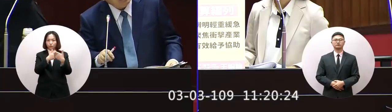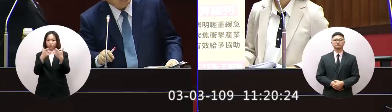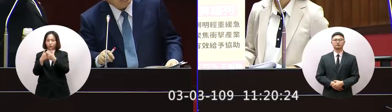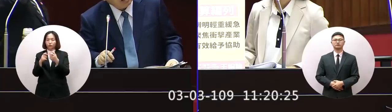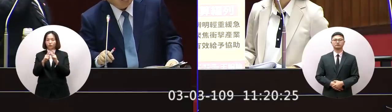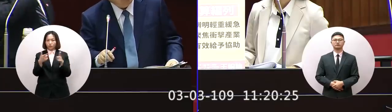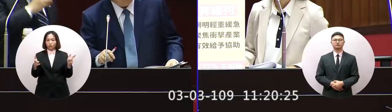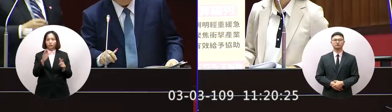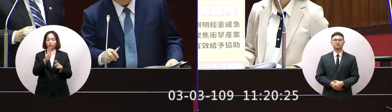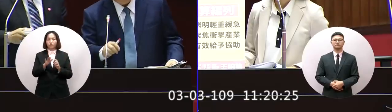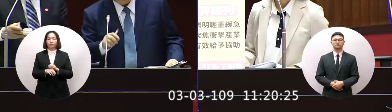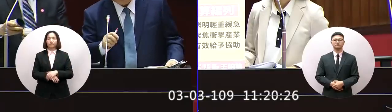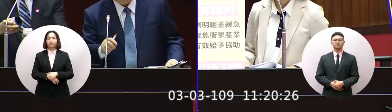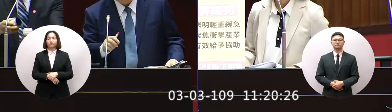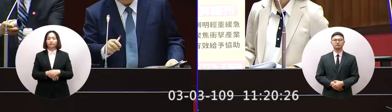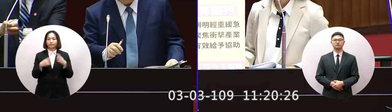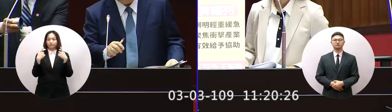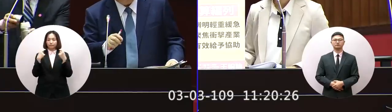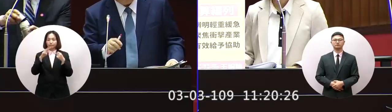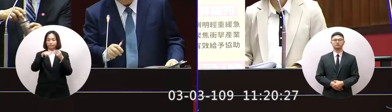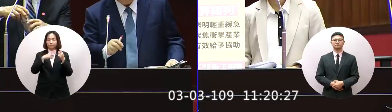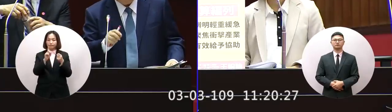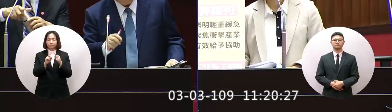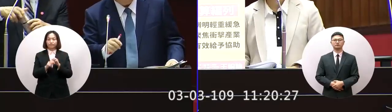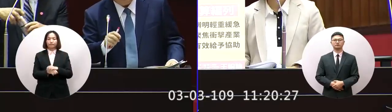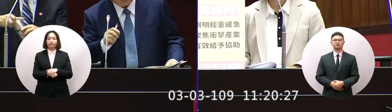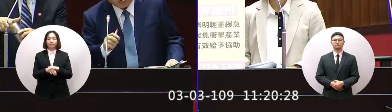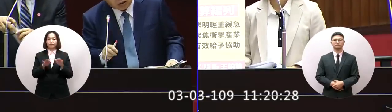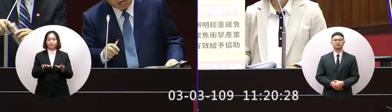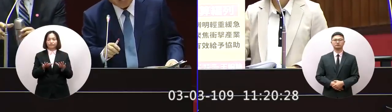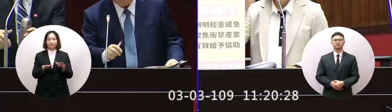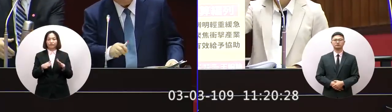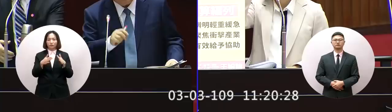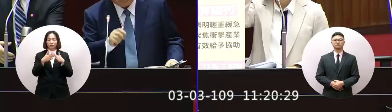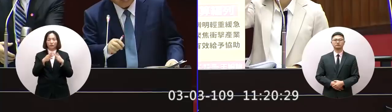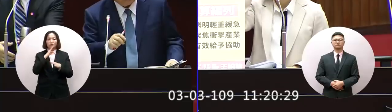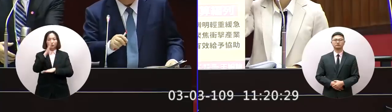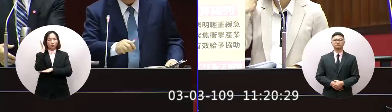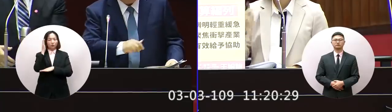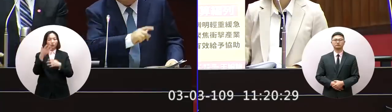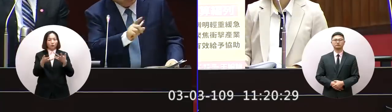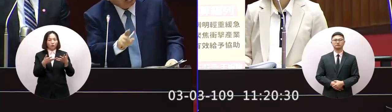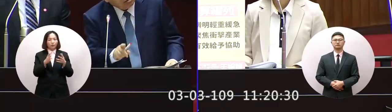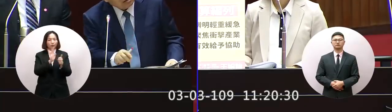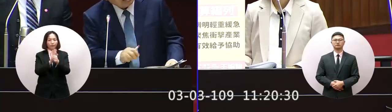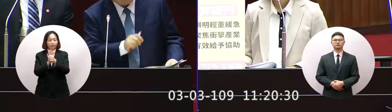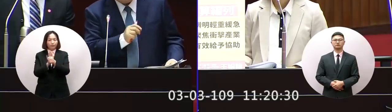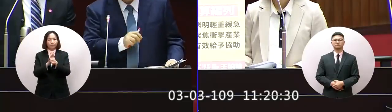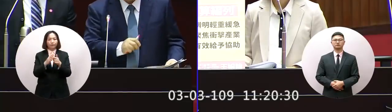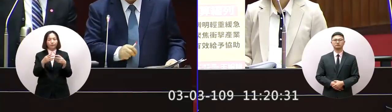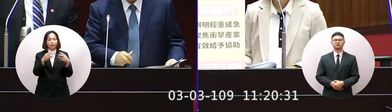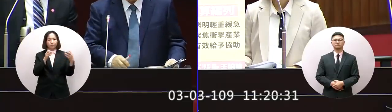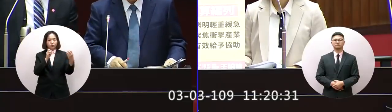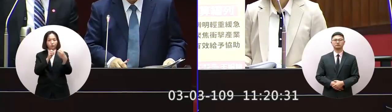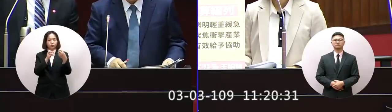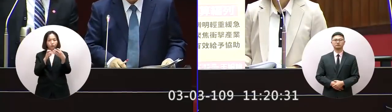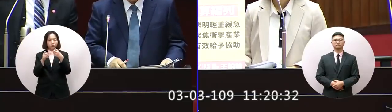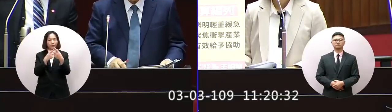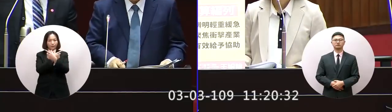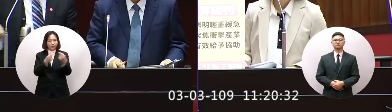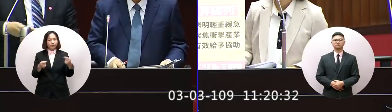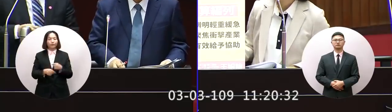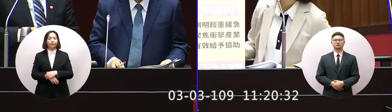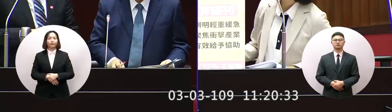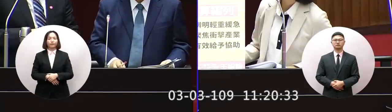个方式的。那原则上，我们现在有政委在协调，尽量让它一致性。谢